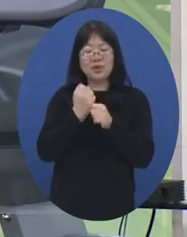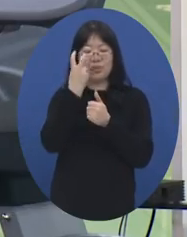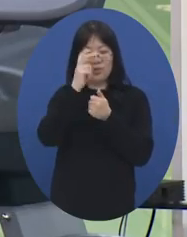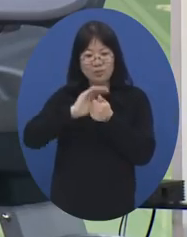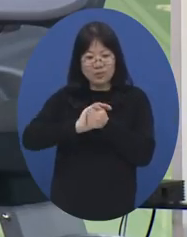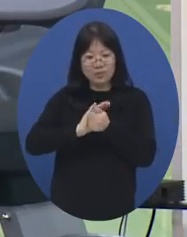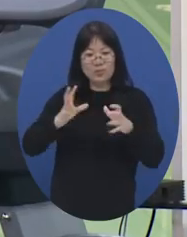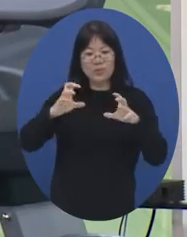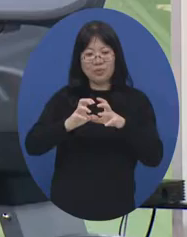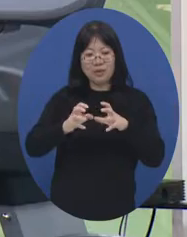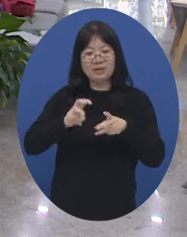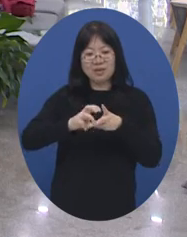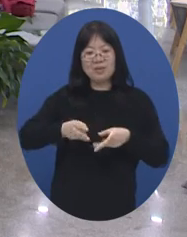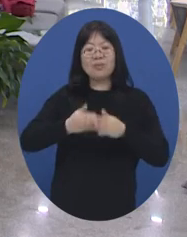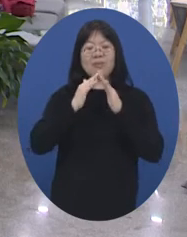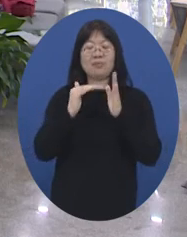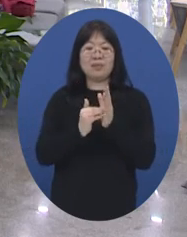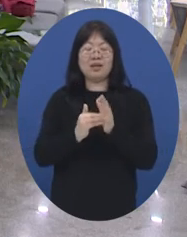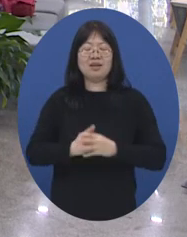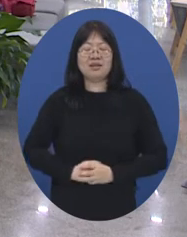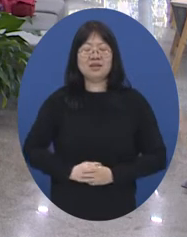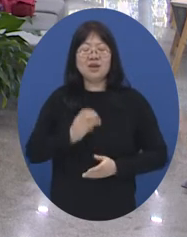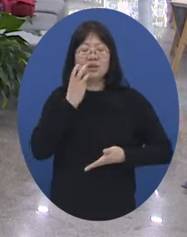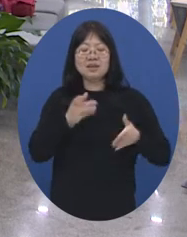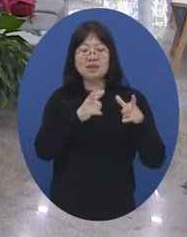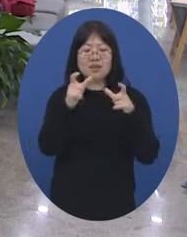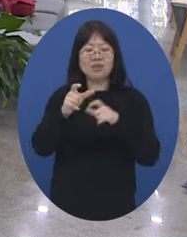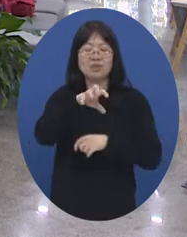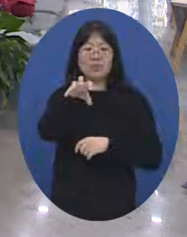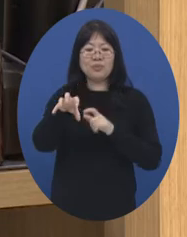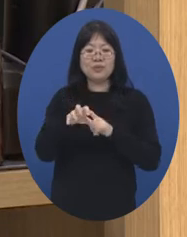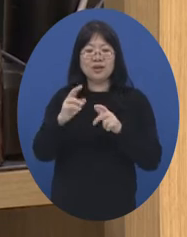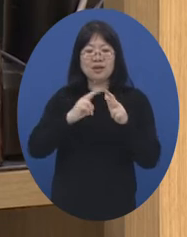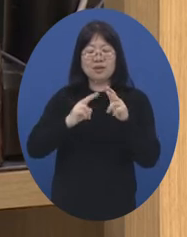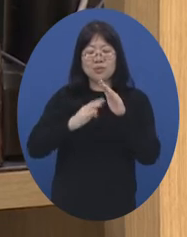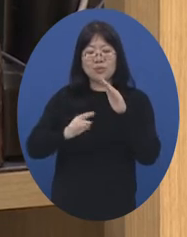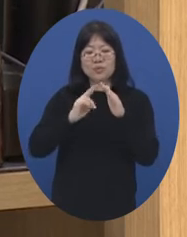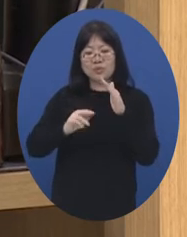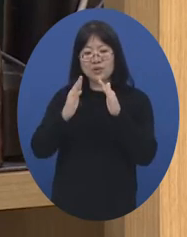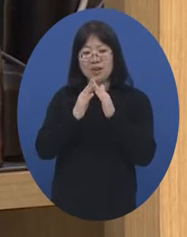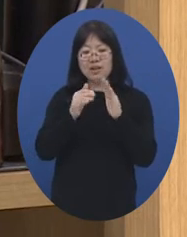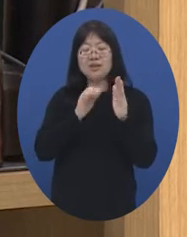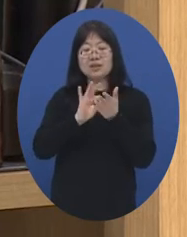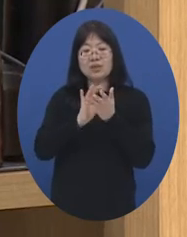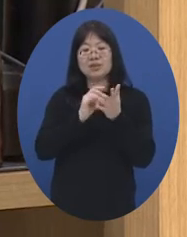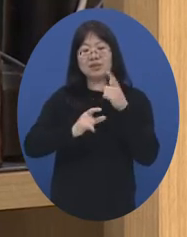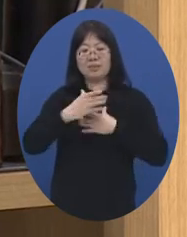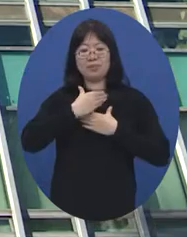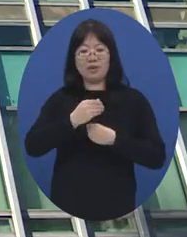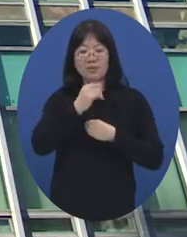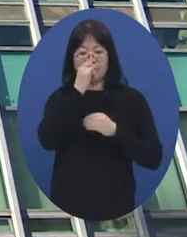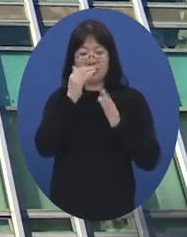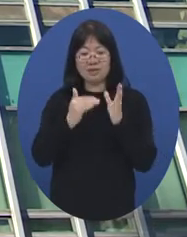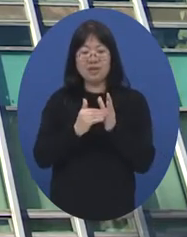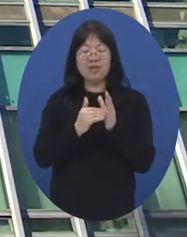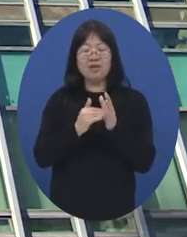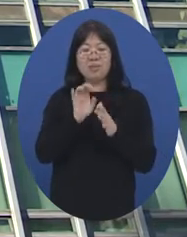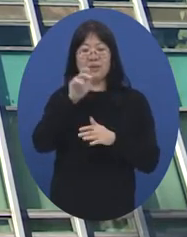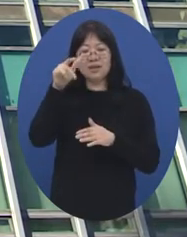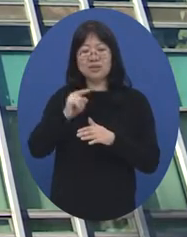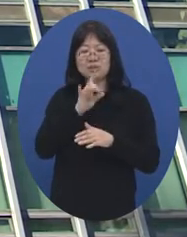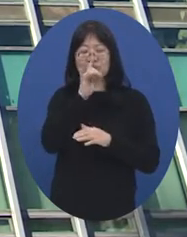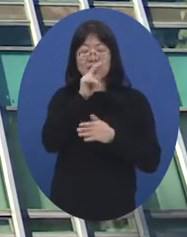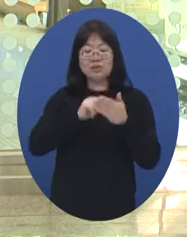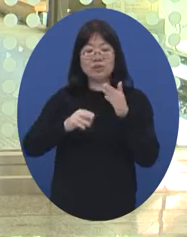센터가 들어서 입니다 경기 지역 곳곳에 공공 도서관도 이용이 더 편리해집니다 파주